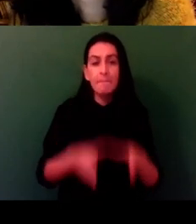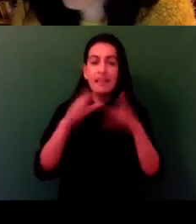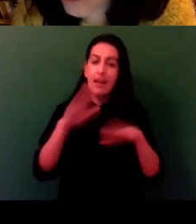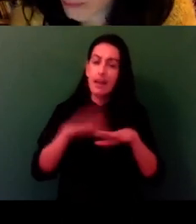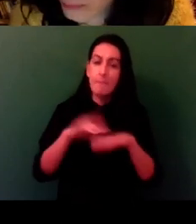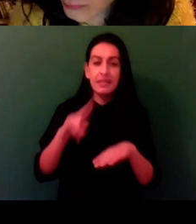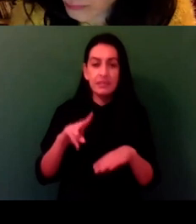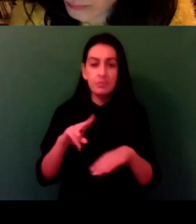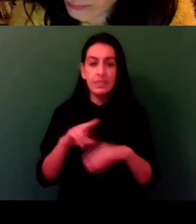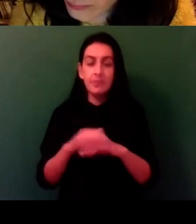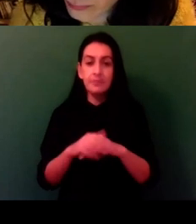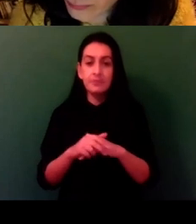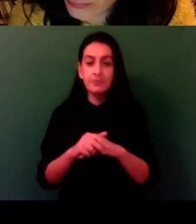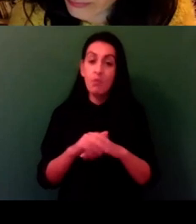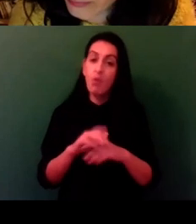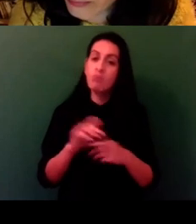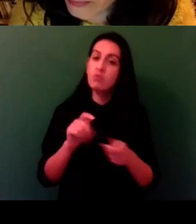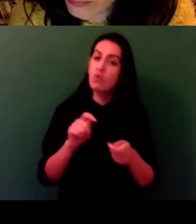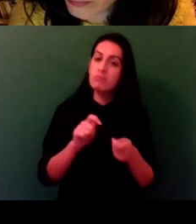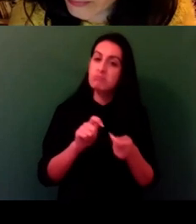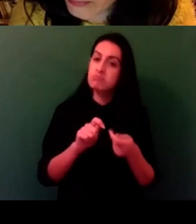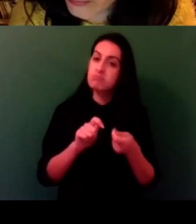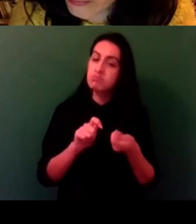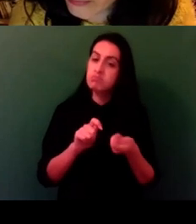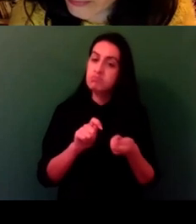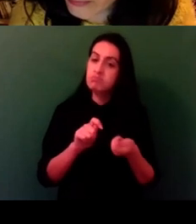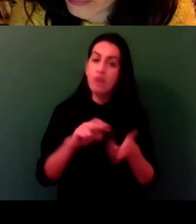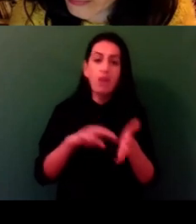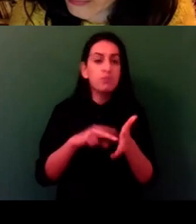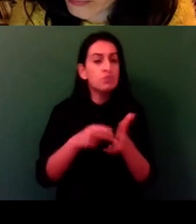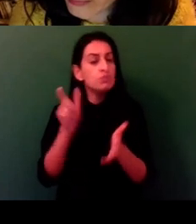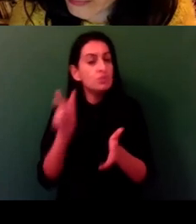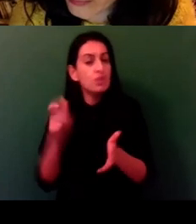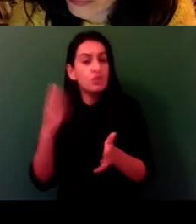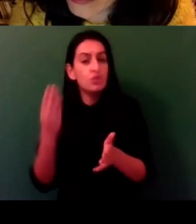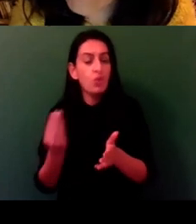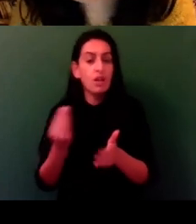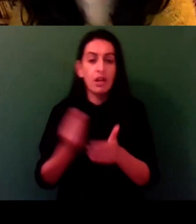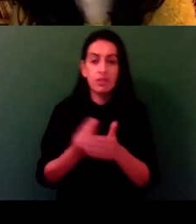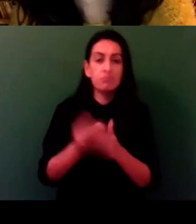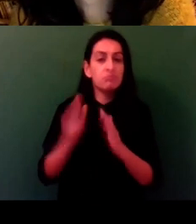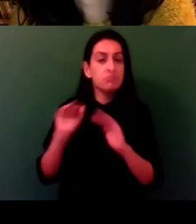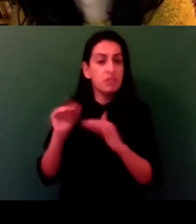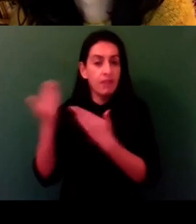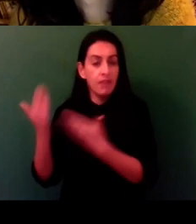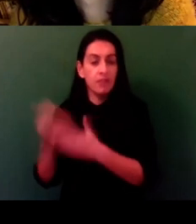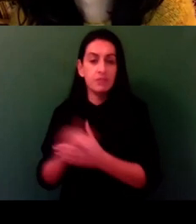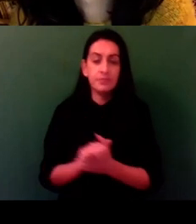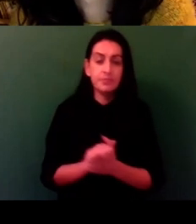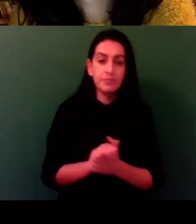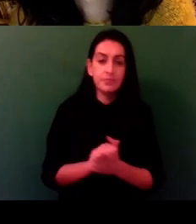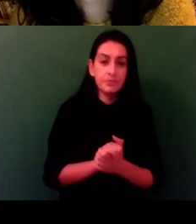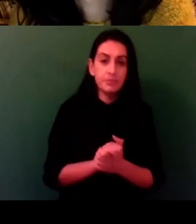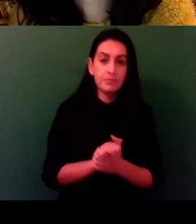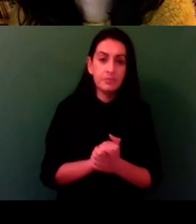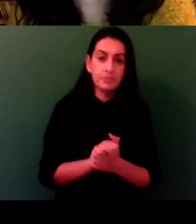ama yürütücü olarak katıldım. Hani çok katıldım. Bir tanesinin oldukça katılımcı bir süreç olduğunu düşünüyorum. Şey yapayım mı hocam? Bir ekran